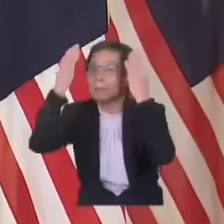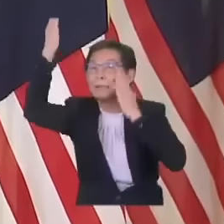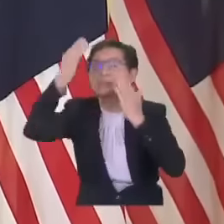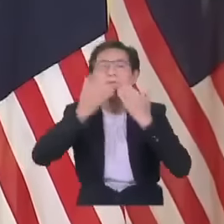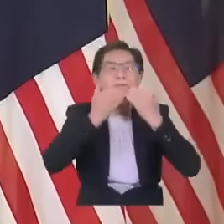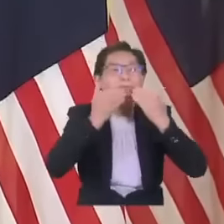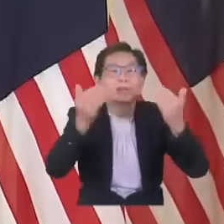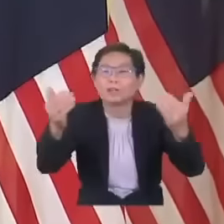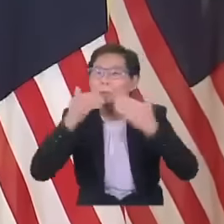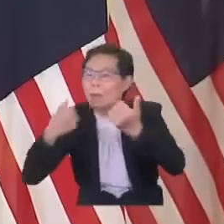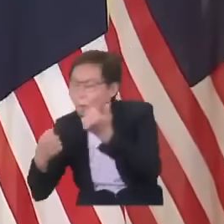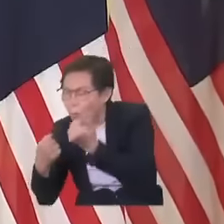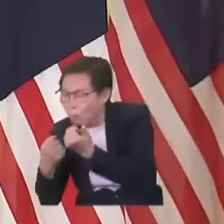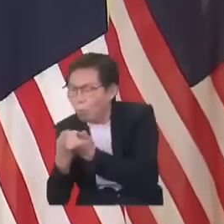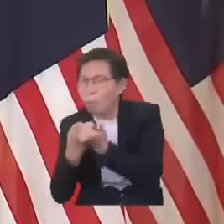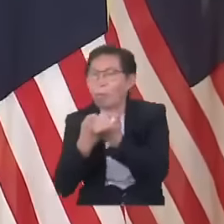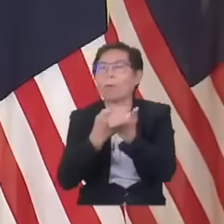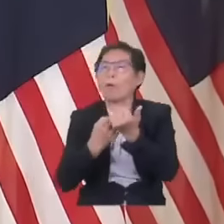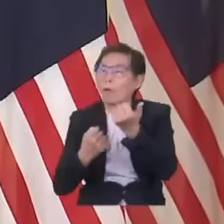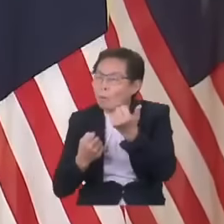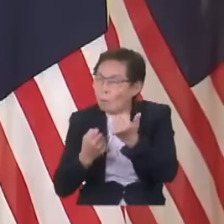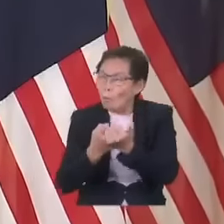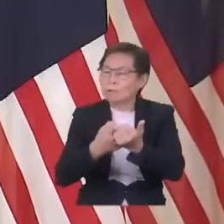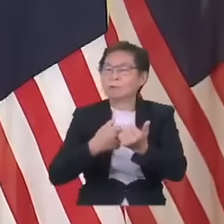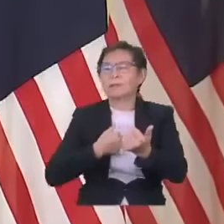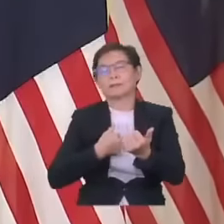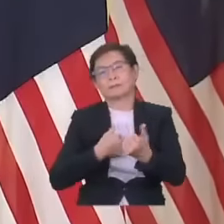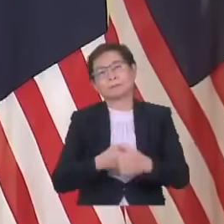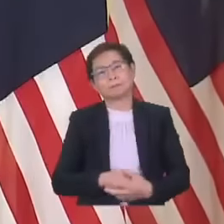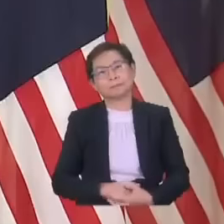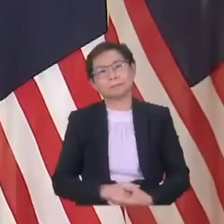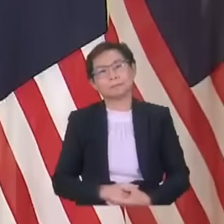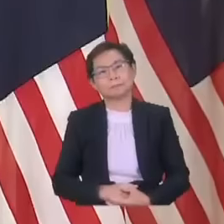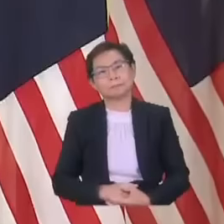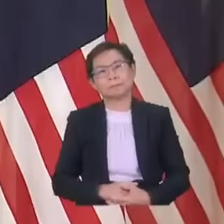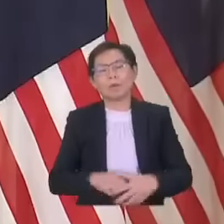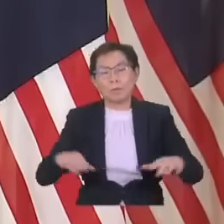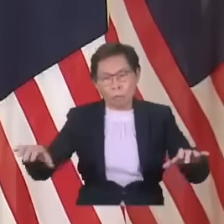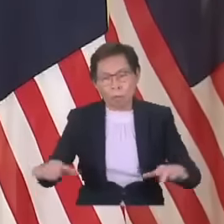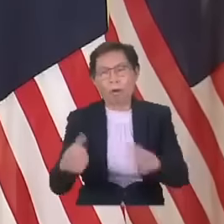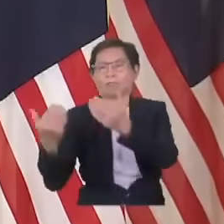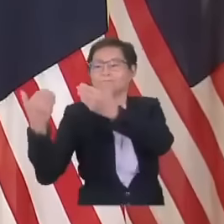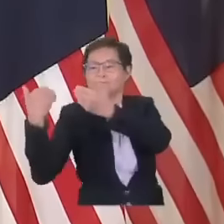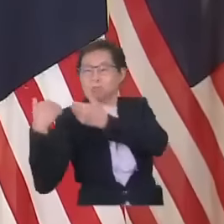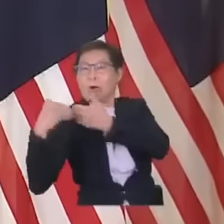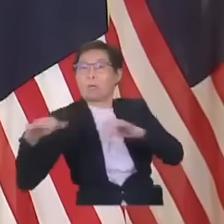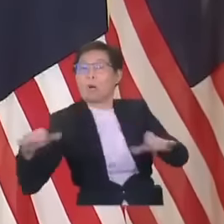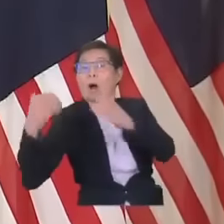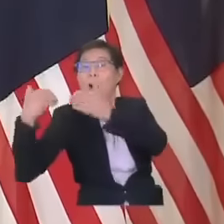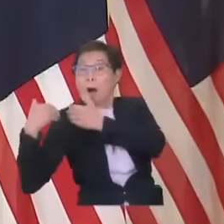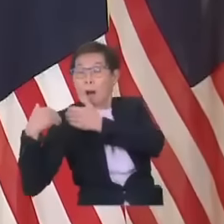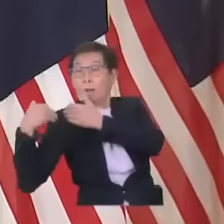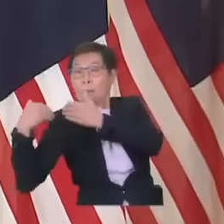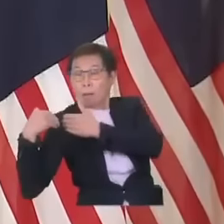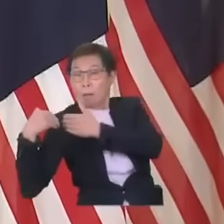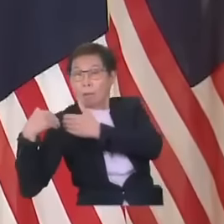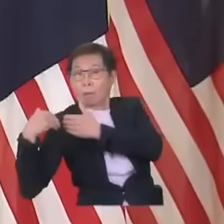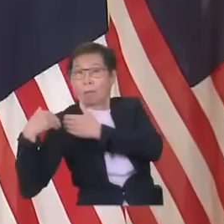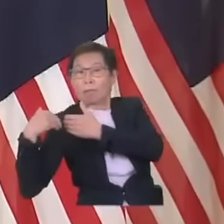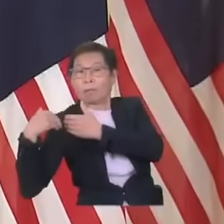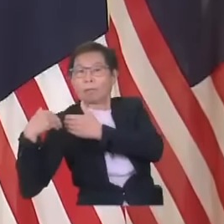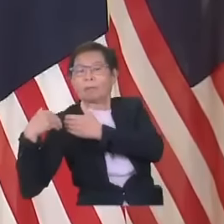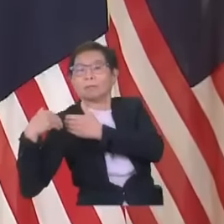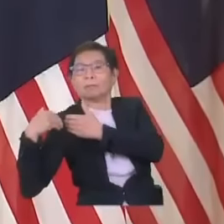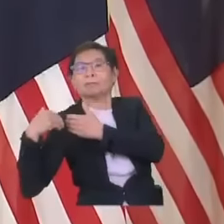karena dia menyokong dan mendukung saya selama ini dalam melunaskan amanah serta tanggung jawab sebagai